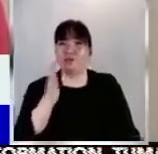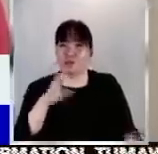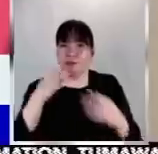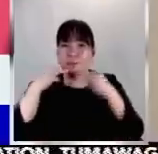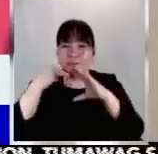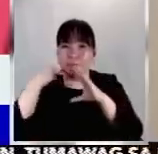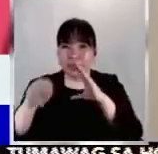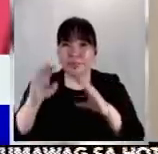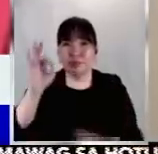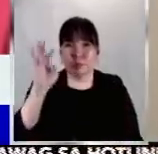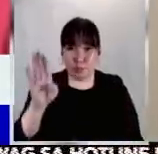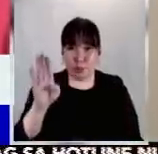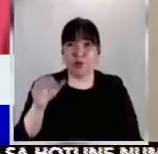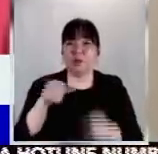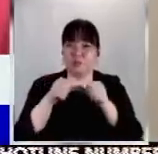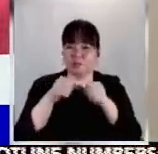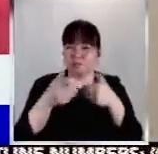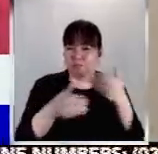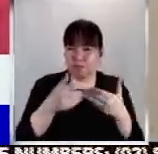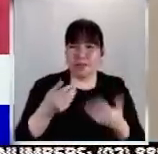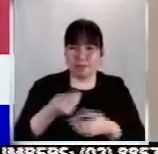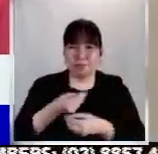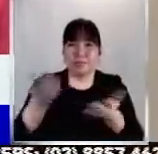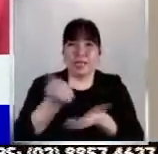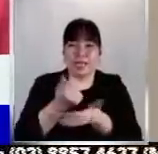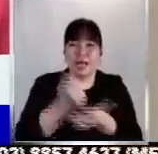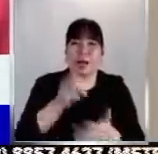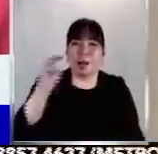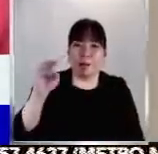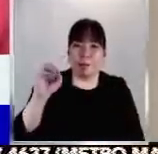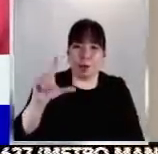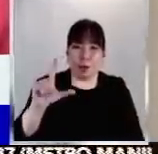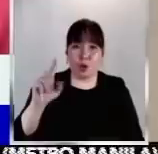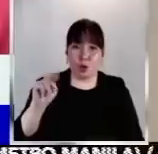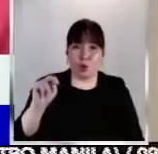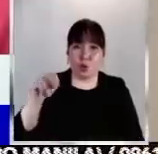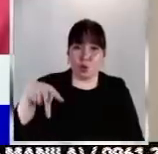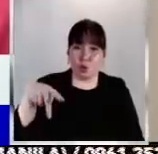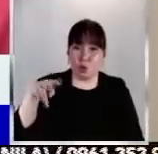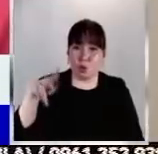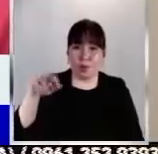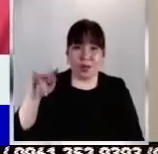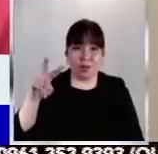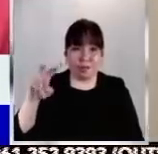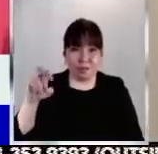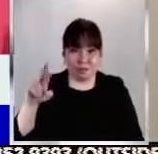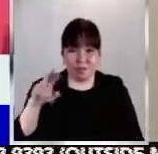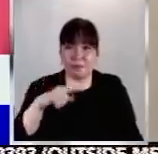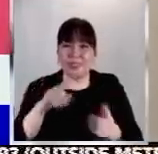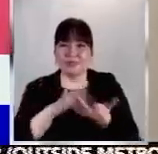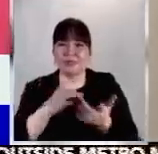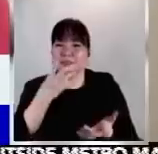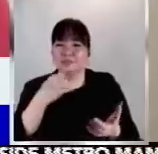i-konsulta. Tuloy-tuloy ang pagbibigay natin ng molnupiravir sa mga qualified na pasyente sa tulong ng ating